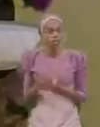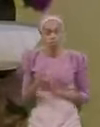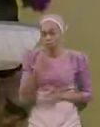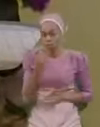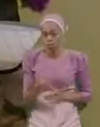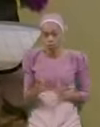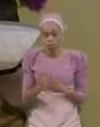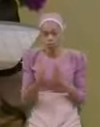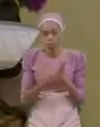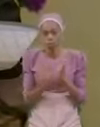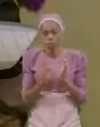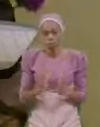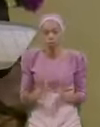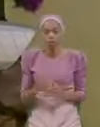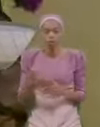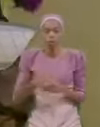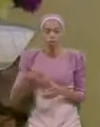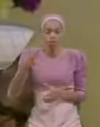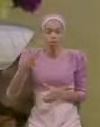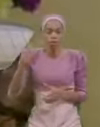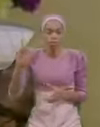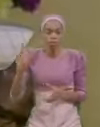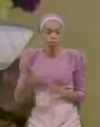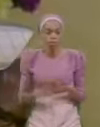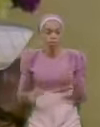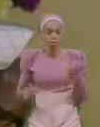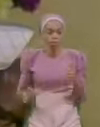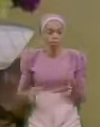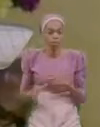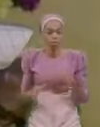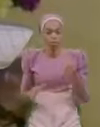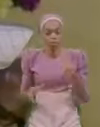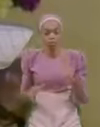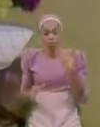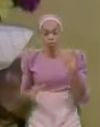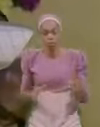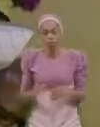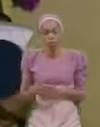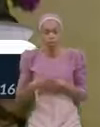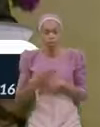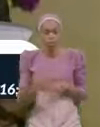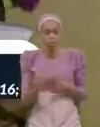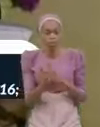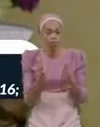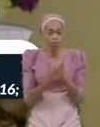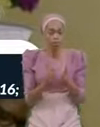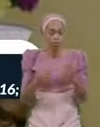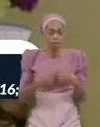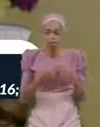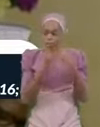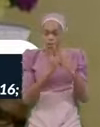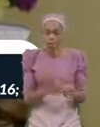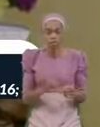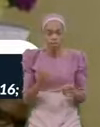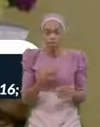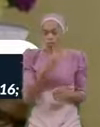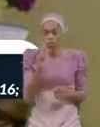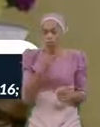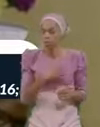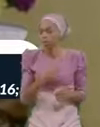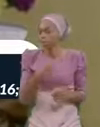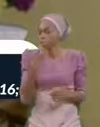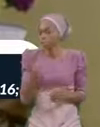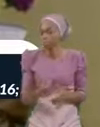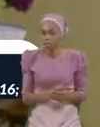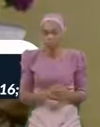avons lu verset 37 c'est celui et Jésus le